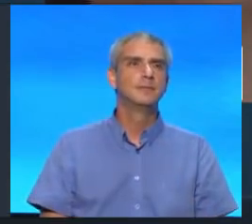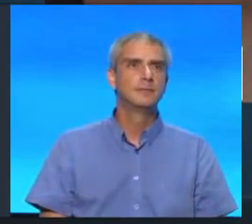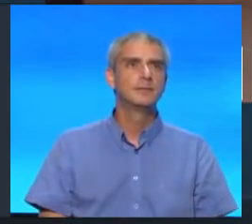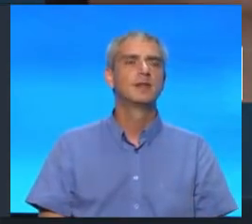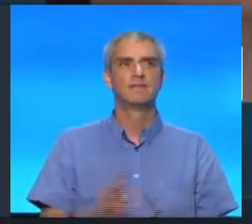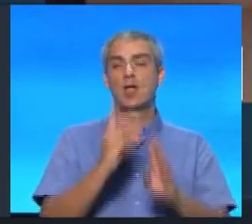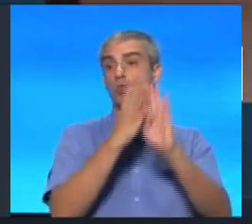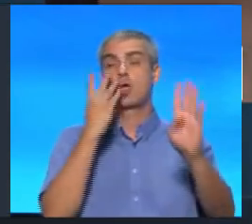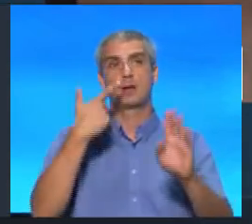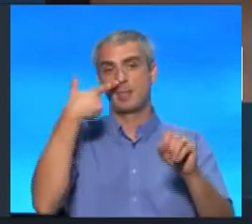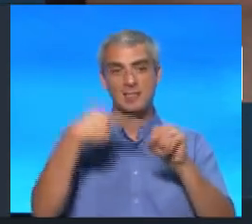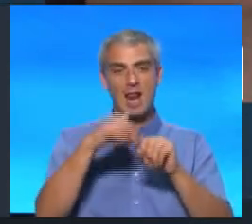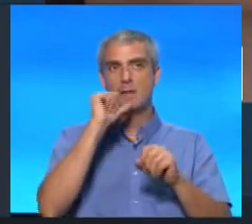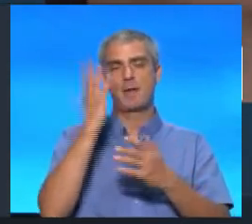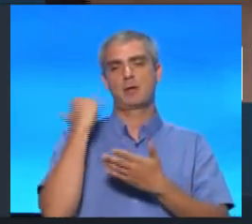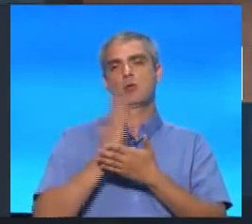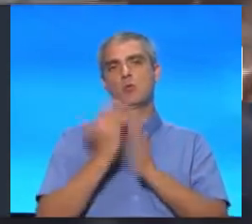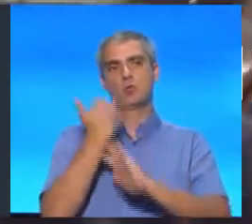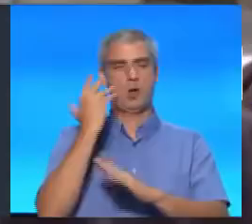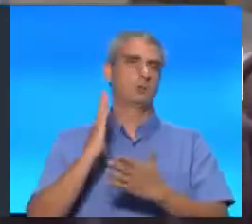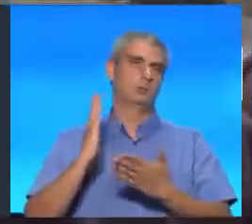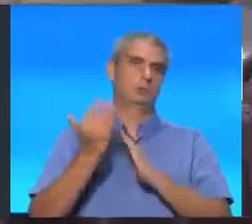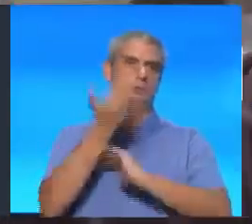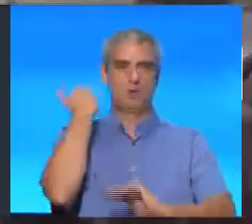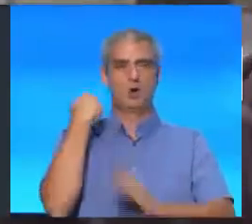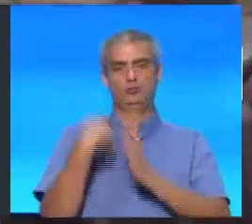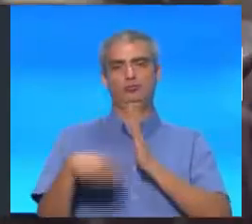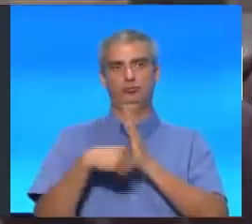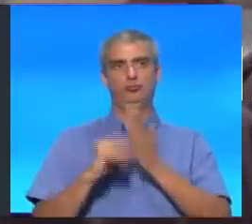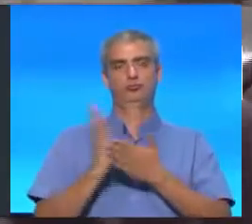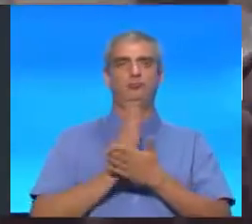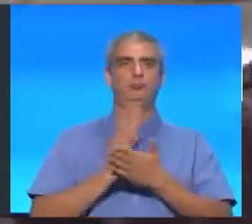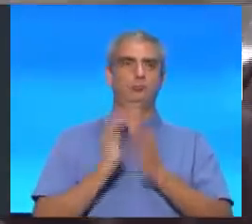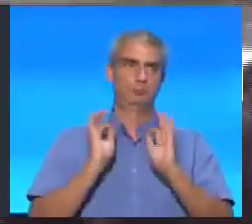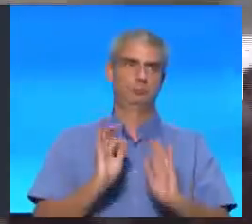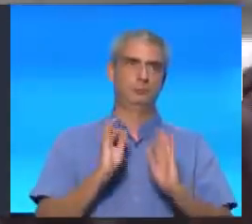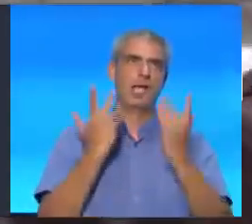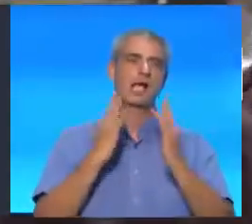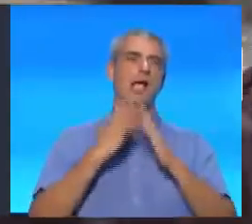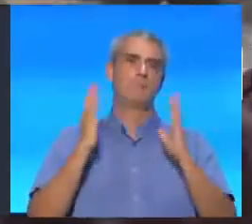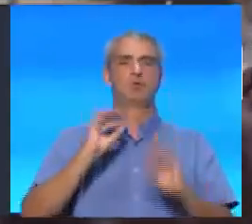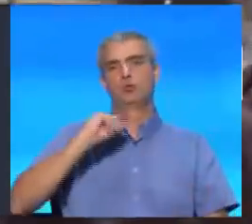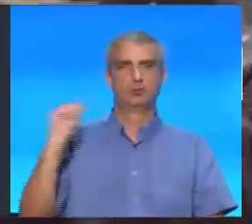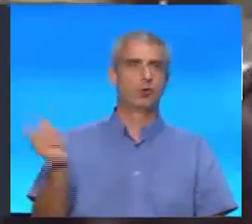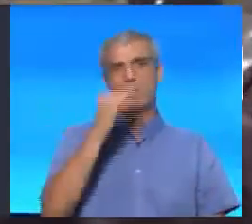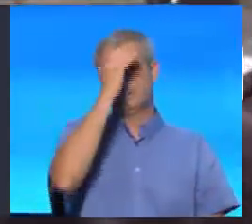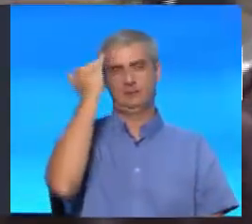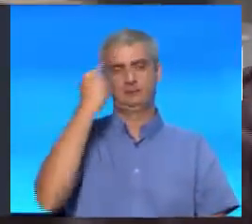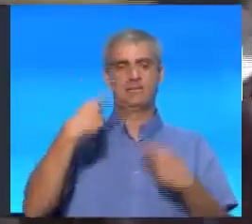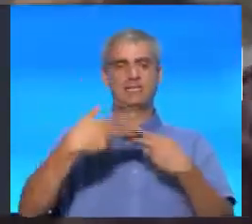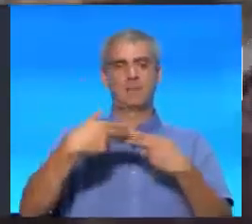והכל היו מוקדמים, שעזר לכולם לארגן מספיק כמות שיהיה לכולנו לימים